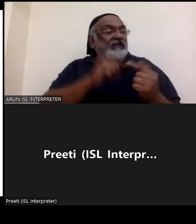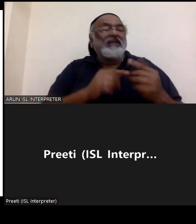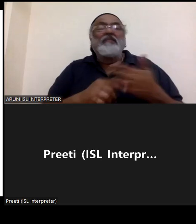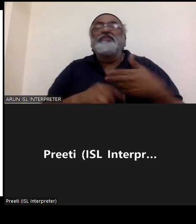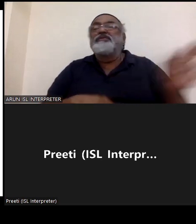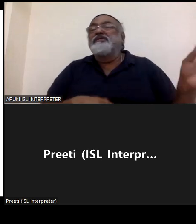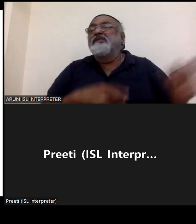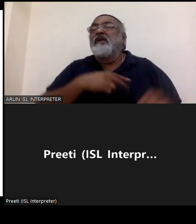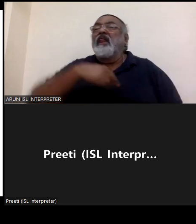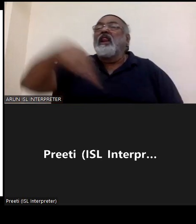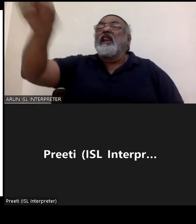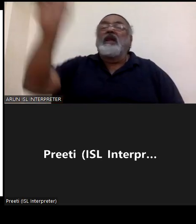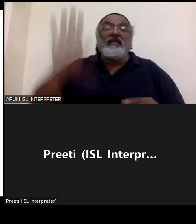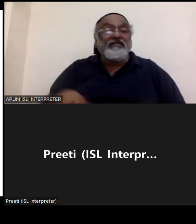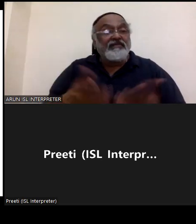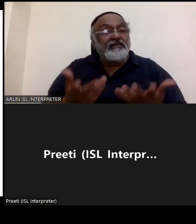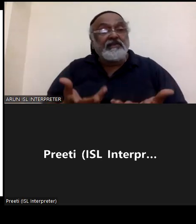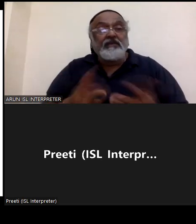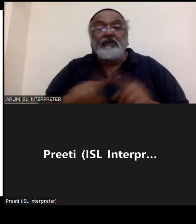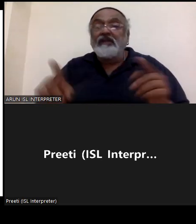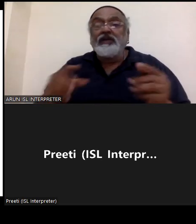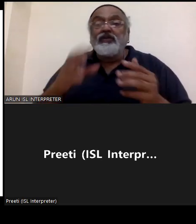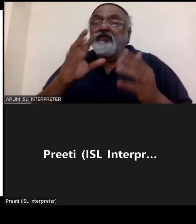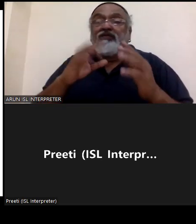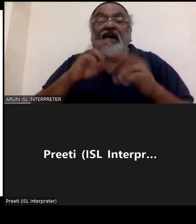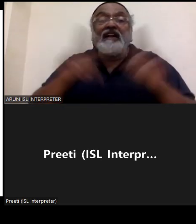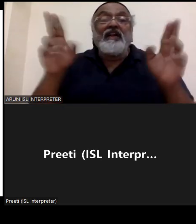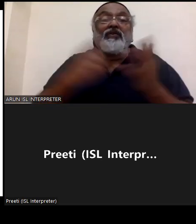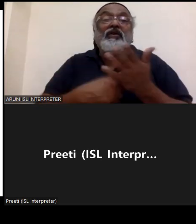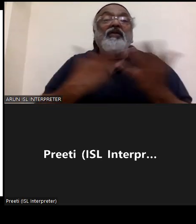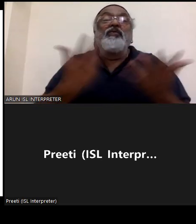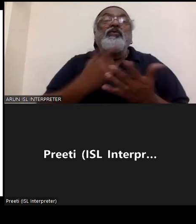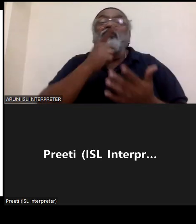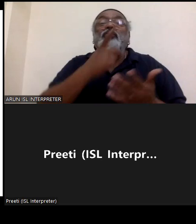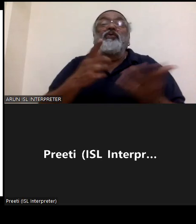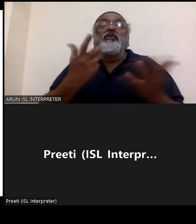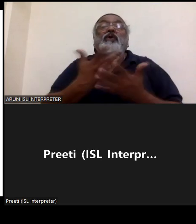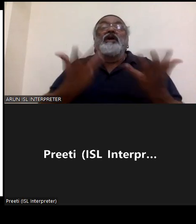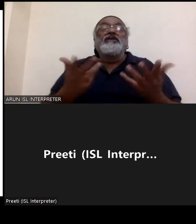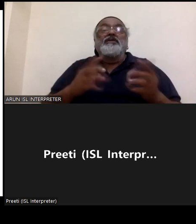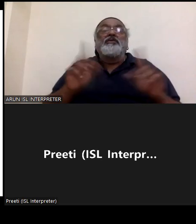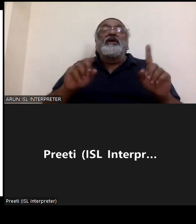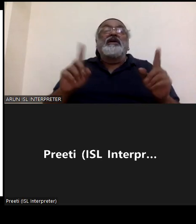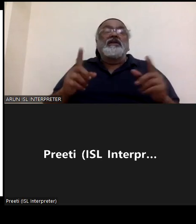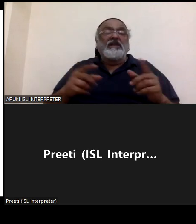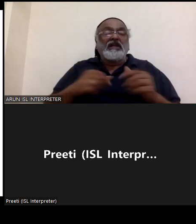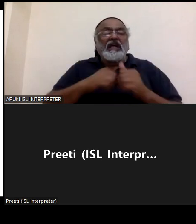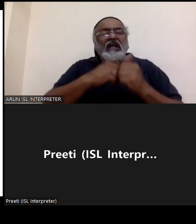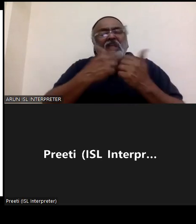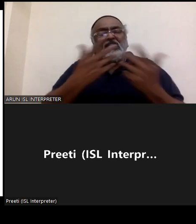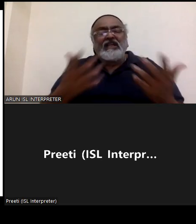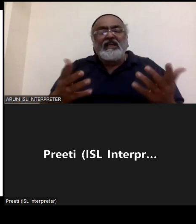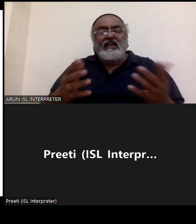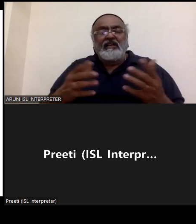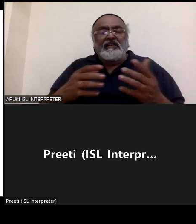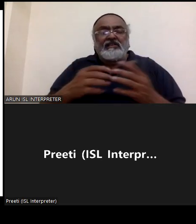बात, कोई नियमावली नहीं है जो कि यह तय करती है कि हर हालात में, हर एक सेल्फ